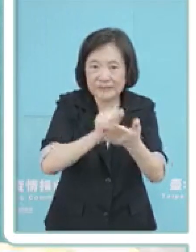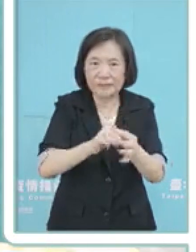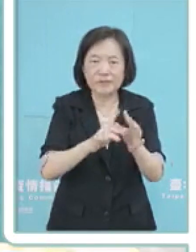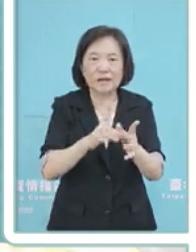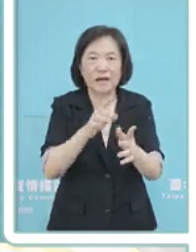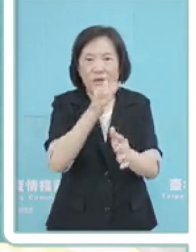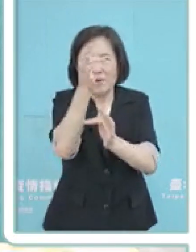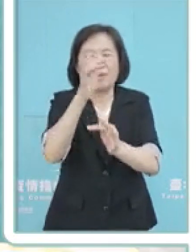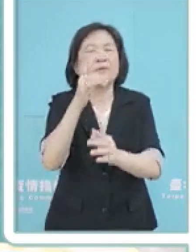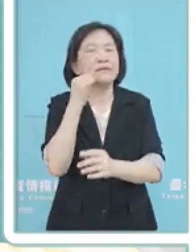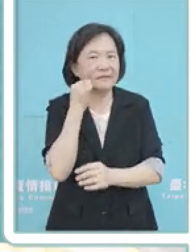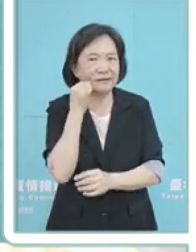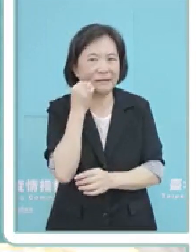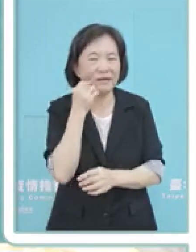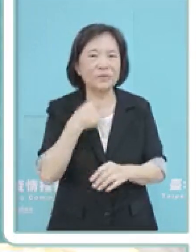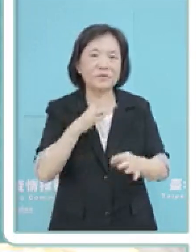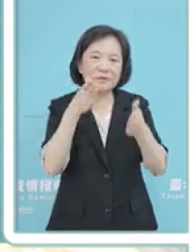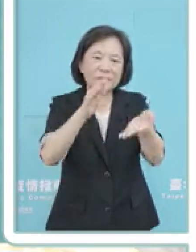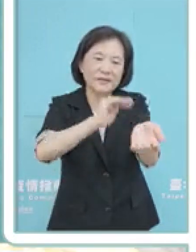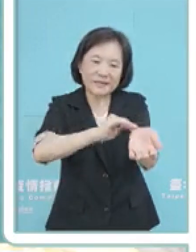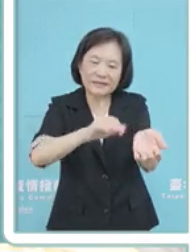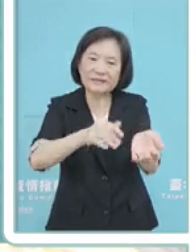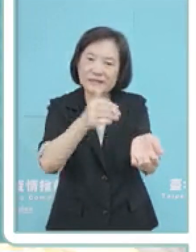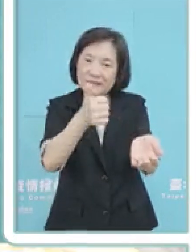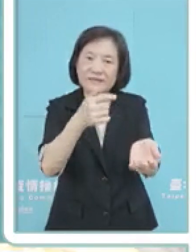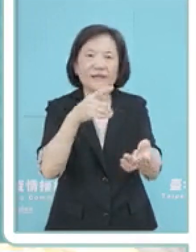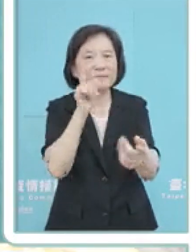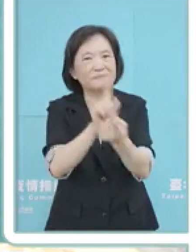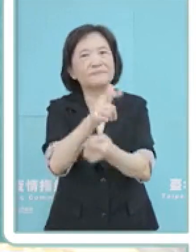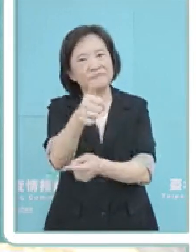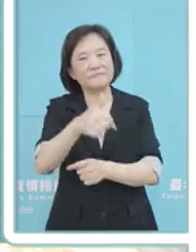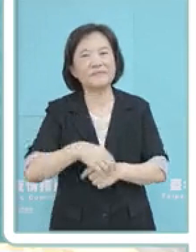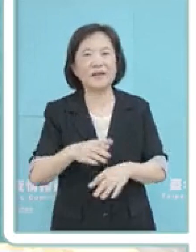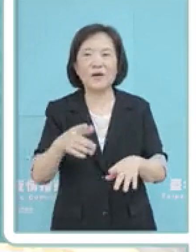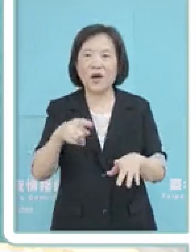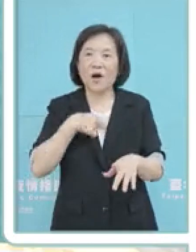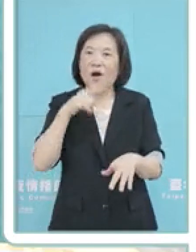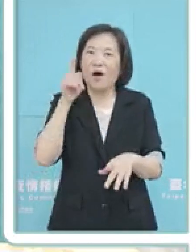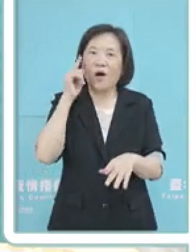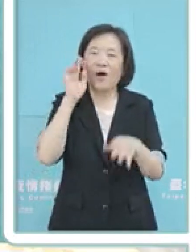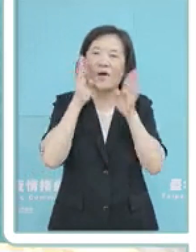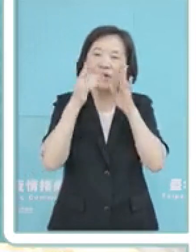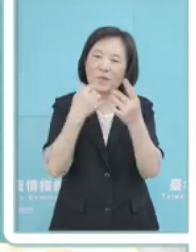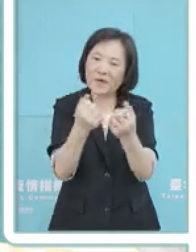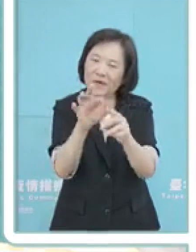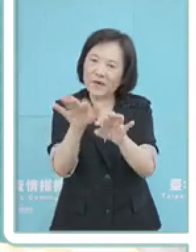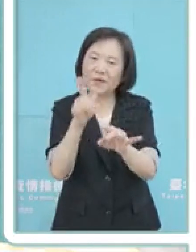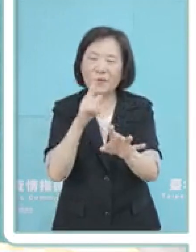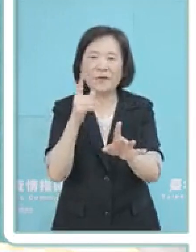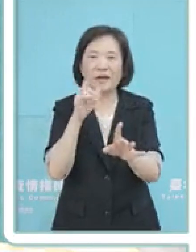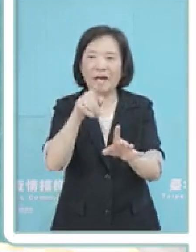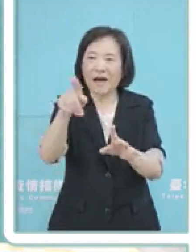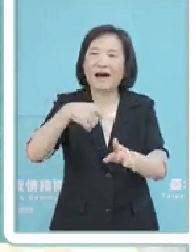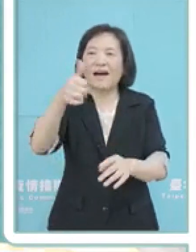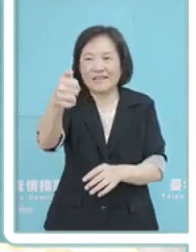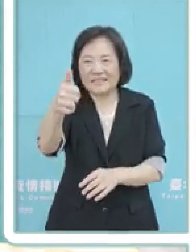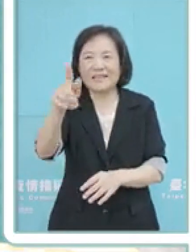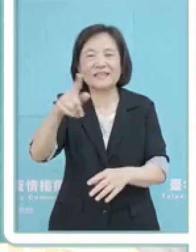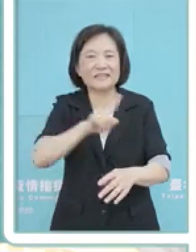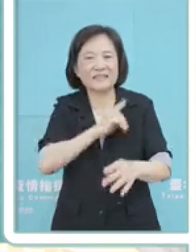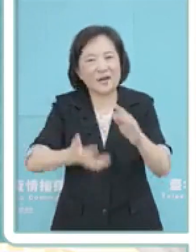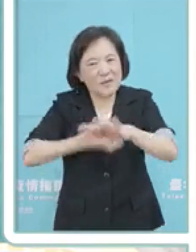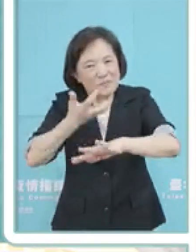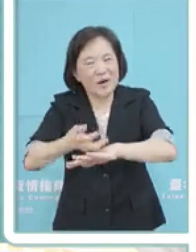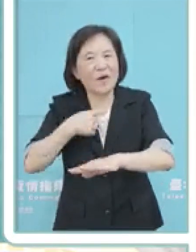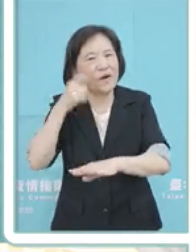常感谢说我们的医生，你知道哈，我很少在上面留言，我说这个我们要谢谢你哦，愿意去多做一些。至于施景中医